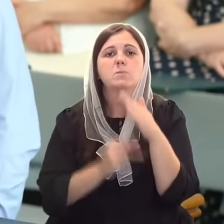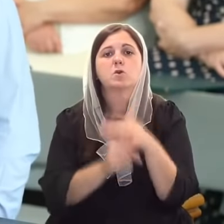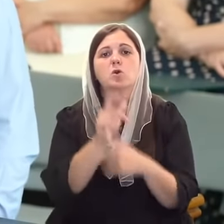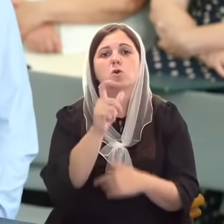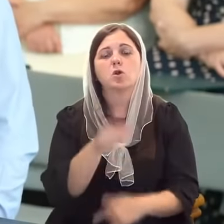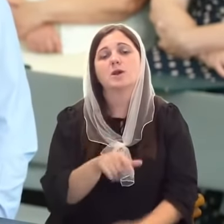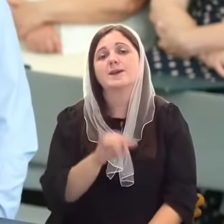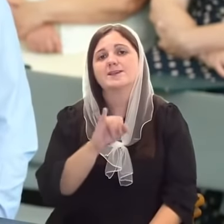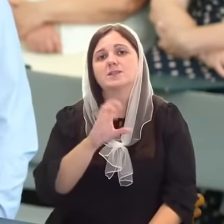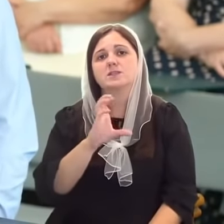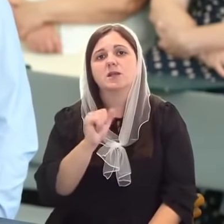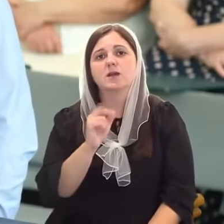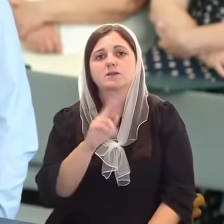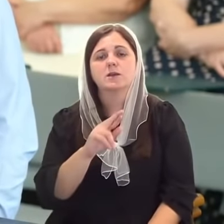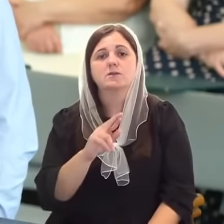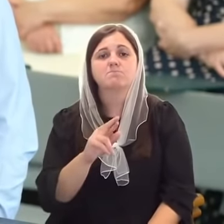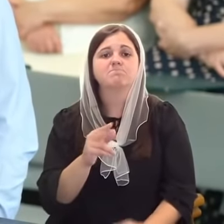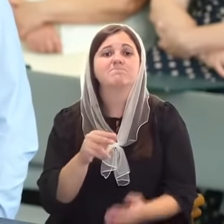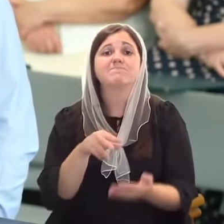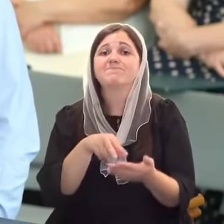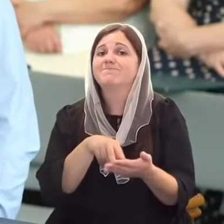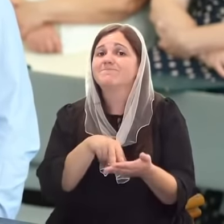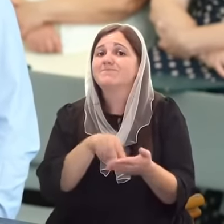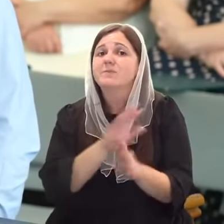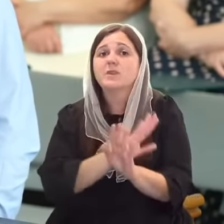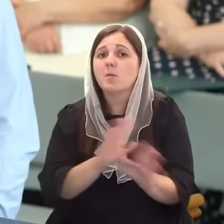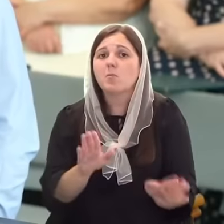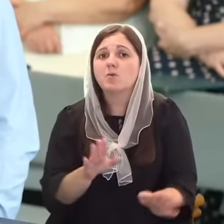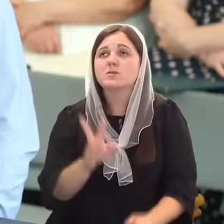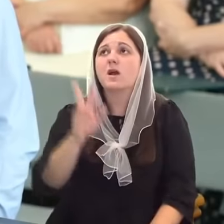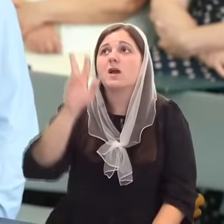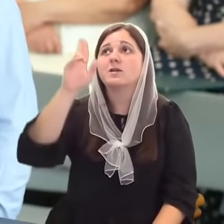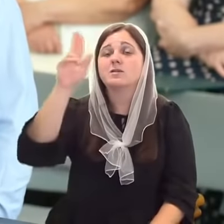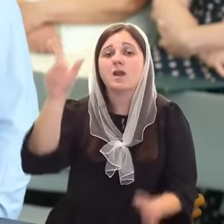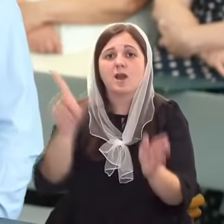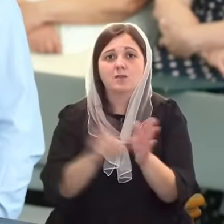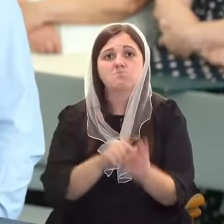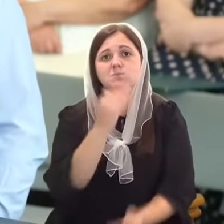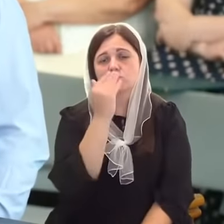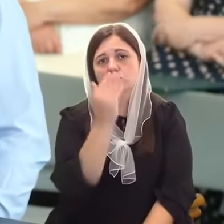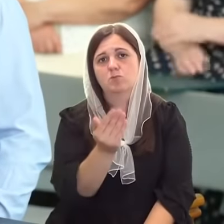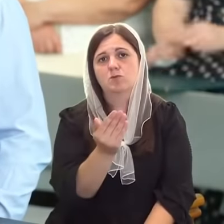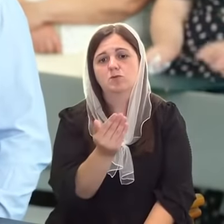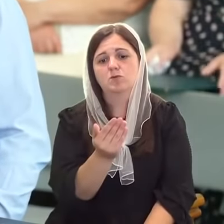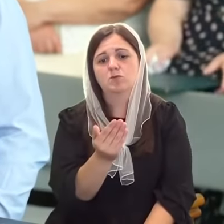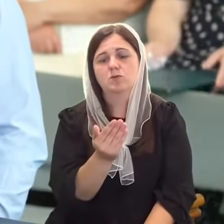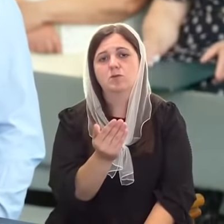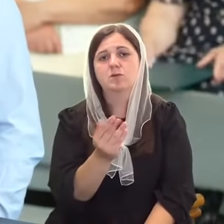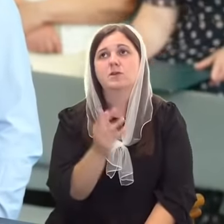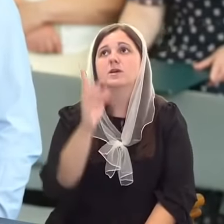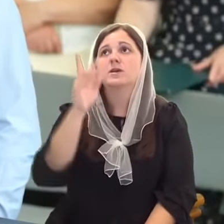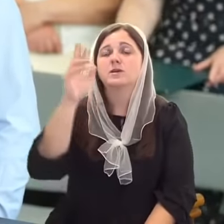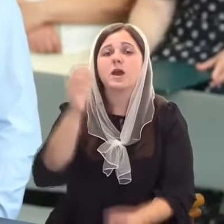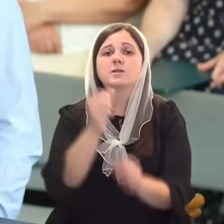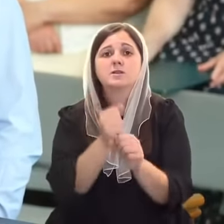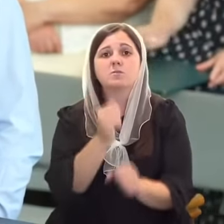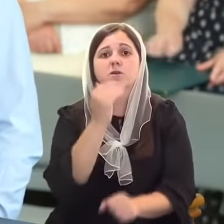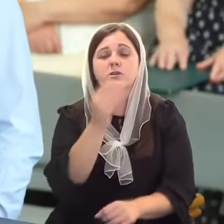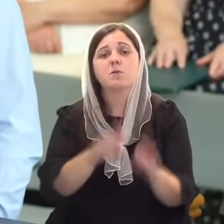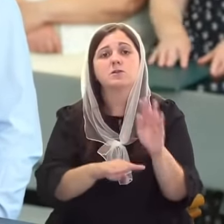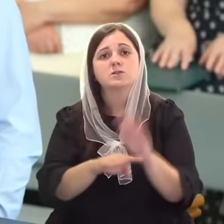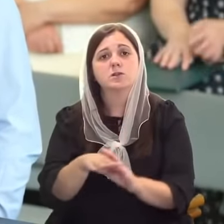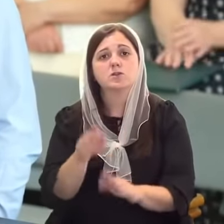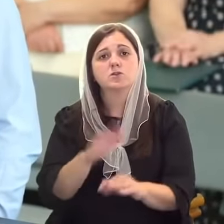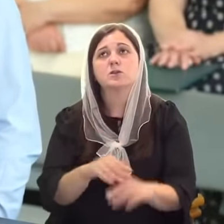«Не бойся, я с тобою. Не бойся, я держу тебя за правую руку.